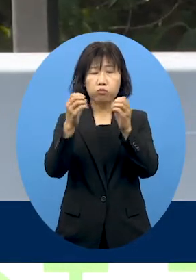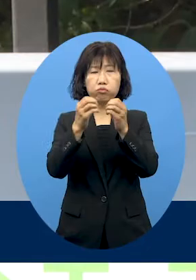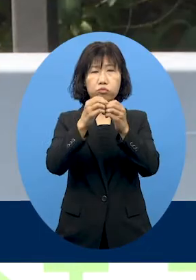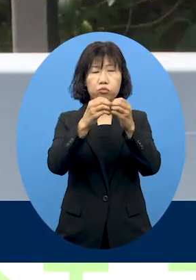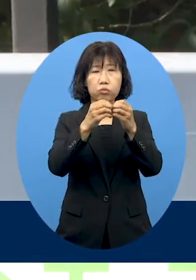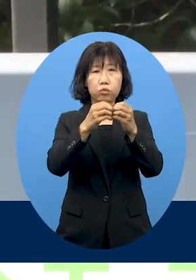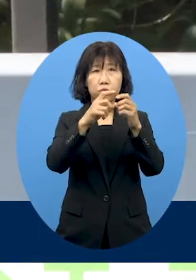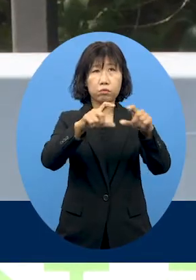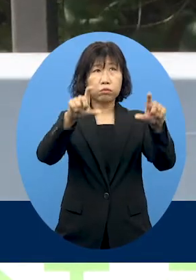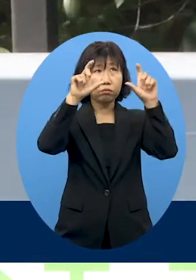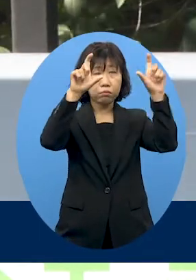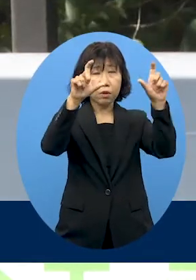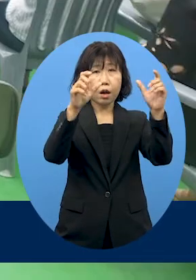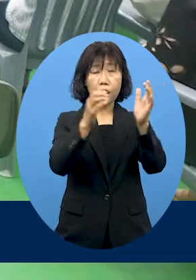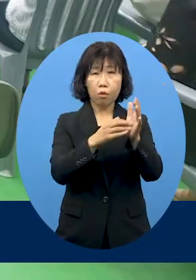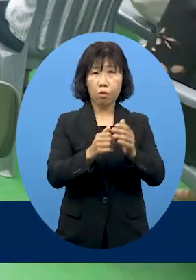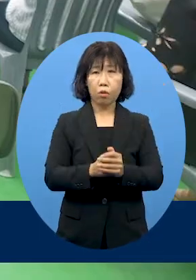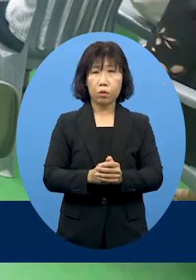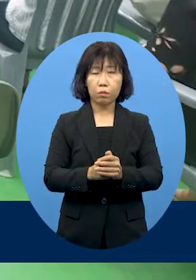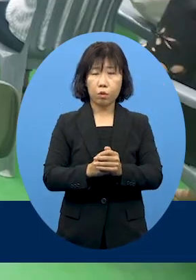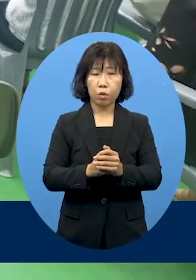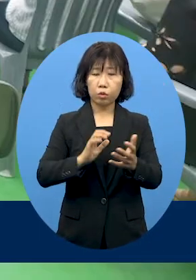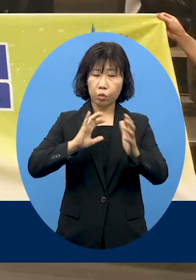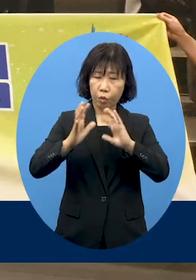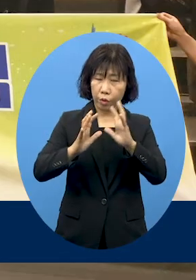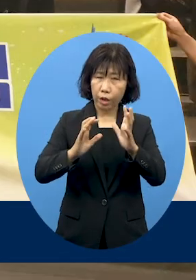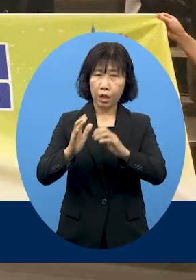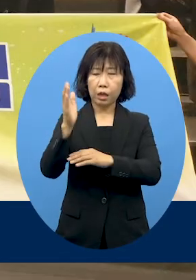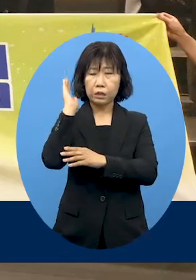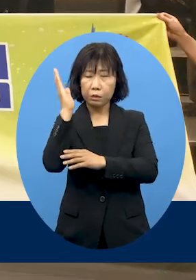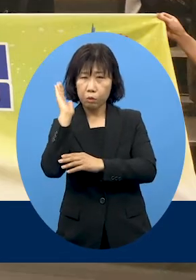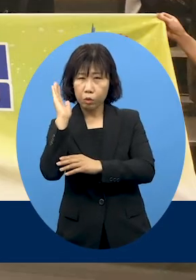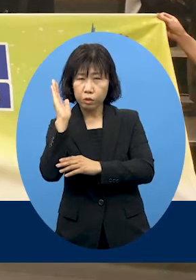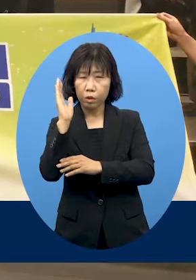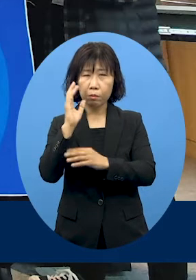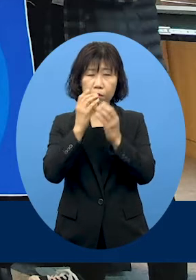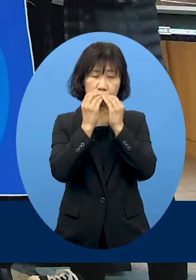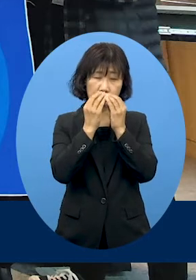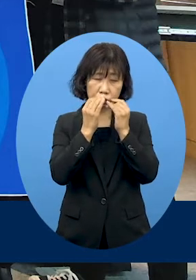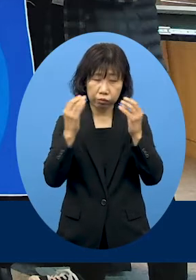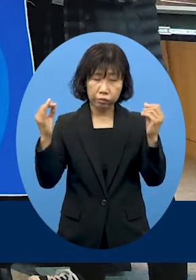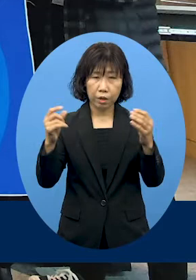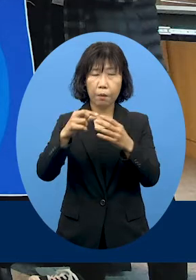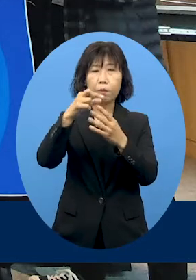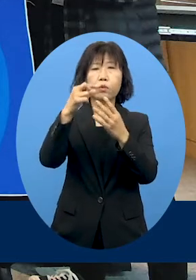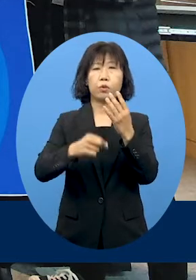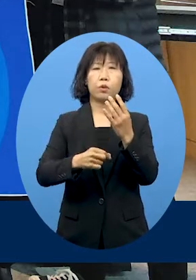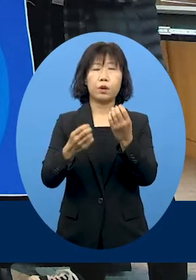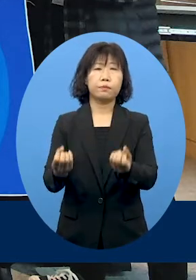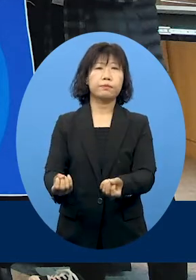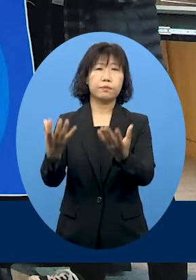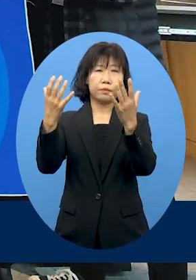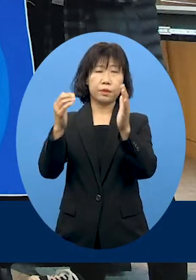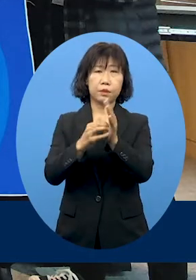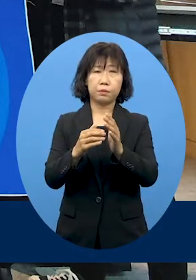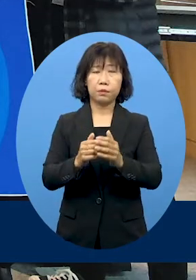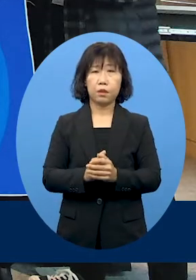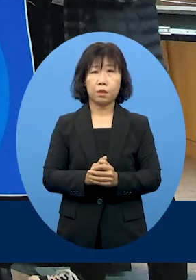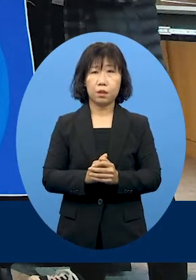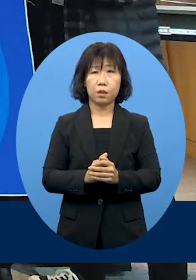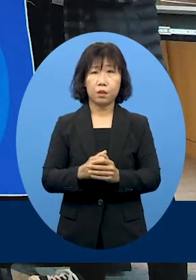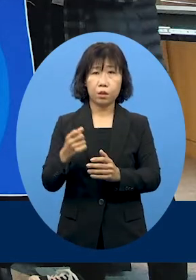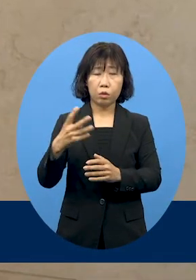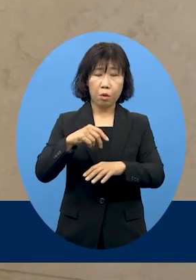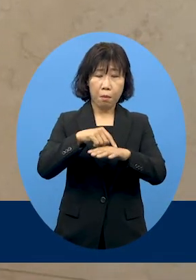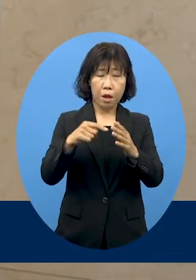희망 문구를 설치하고 구민토론회, 한일 심포지엄, 미국 뉴욕주 초청 세미나 등 다양한 행사도